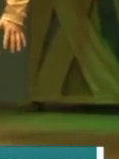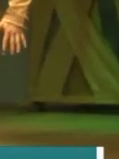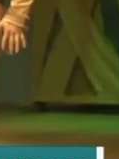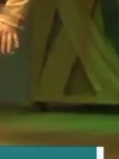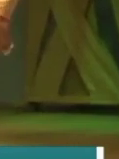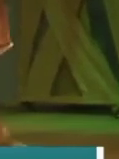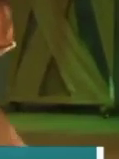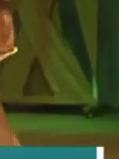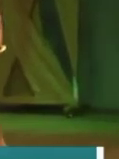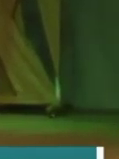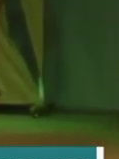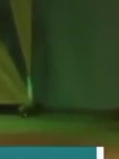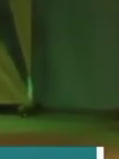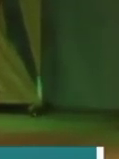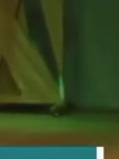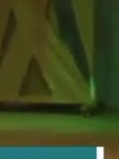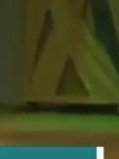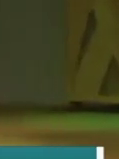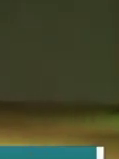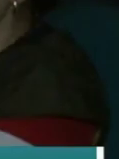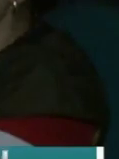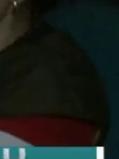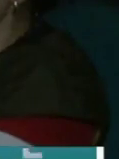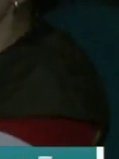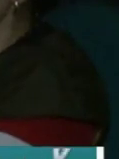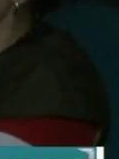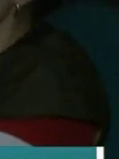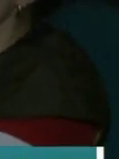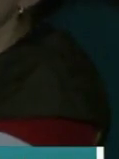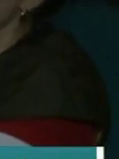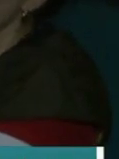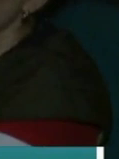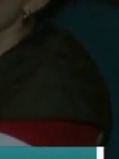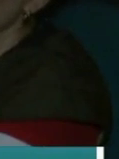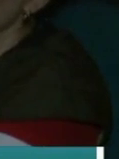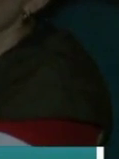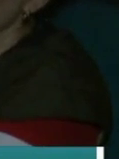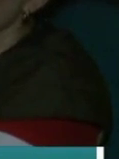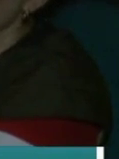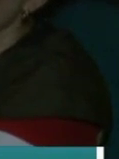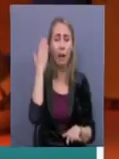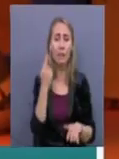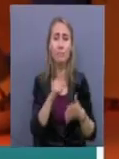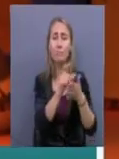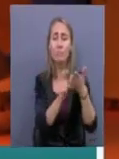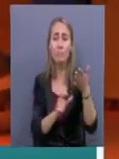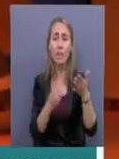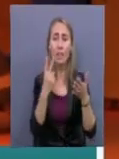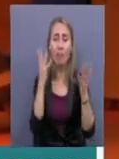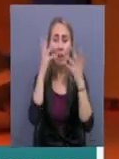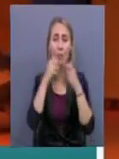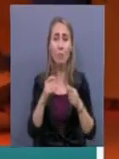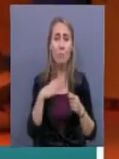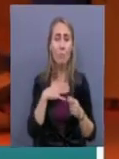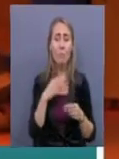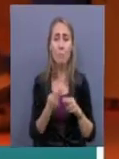күн. Көк аспан. Жасыл дүние. Қос ғашықтың аянышты тағдырына құралған аңыз түркі тектес ұлттардың бәріне